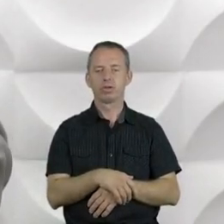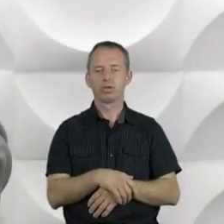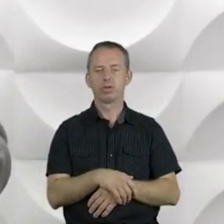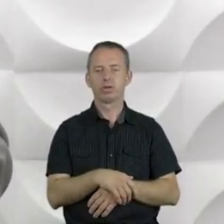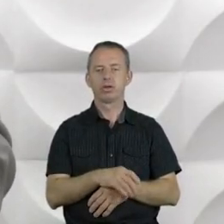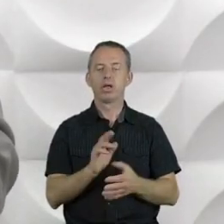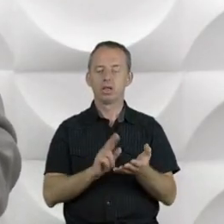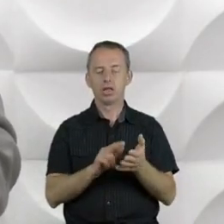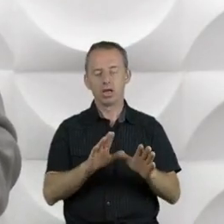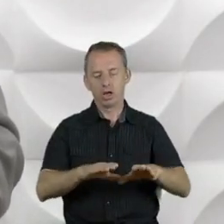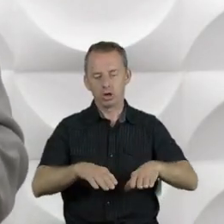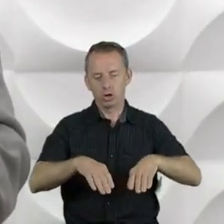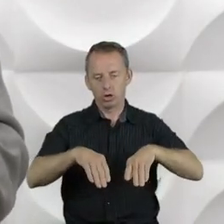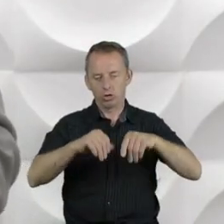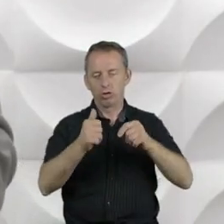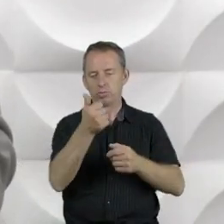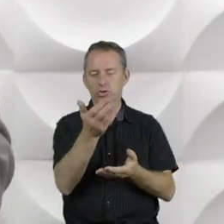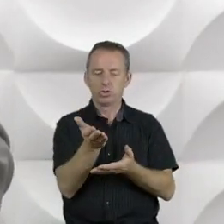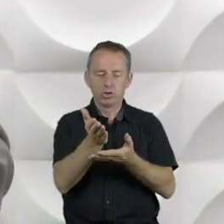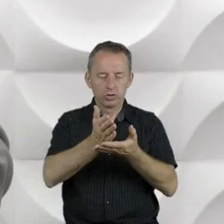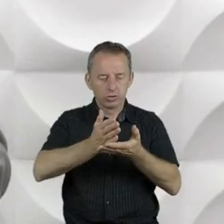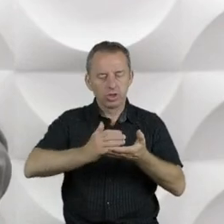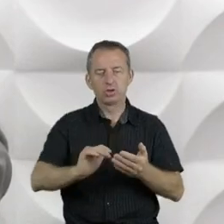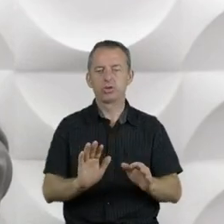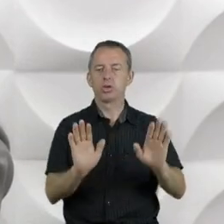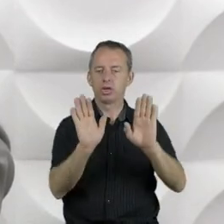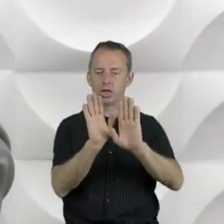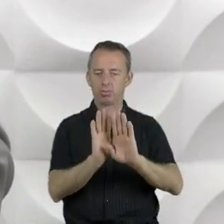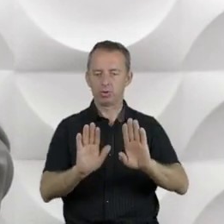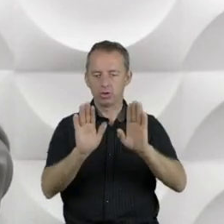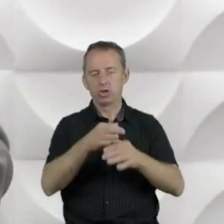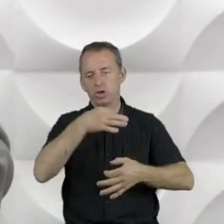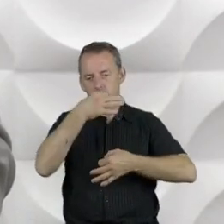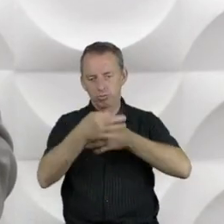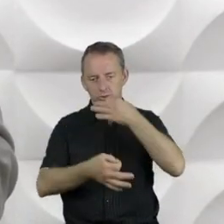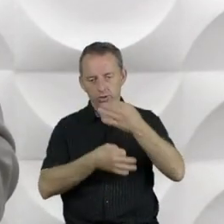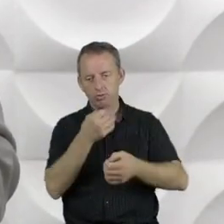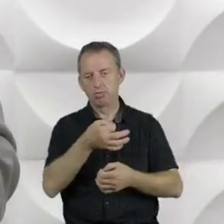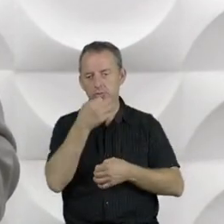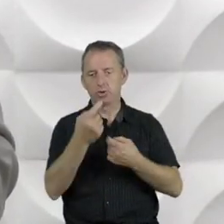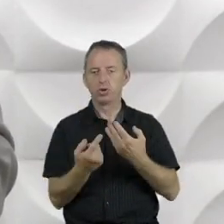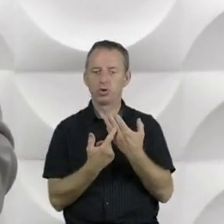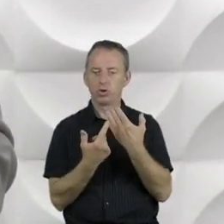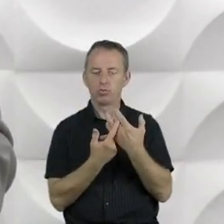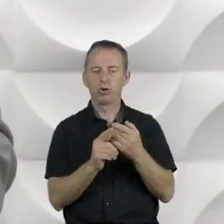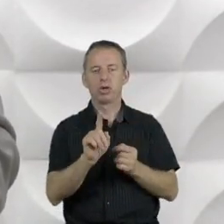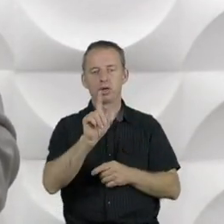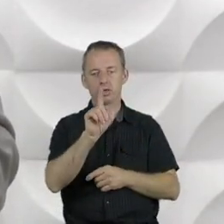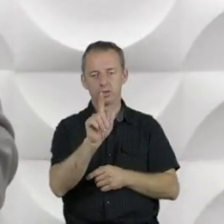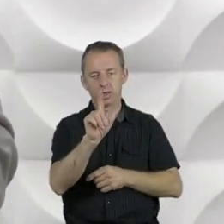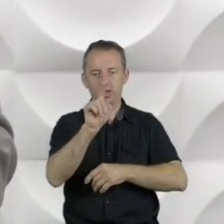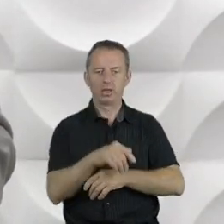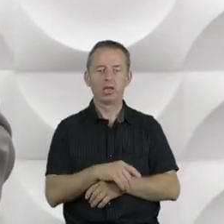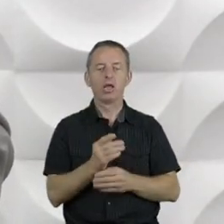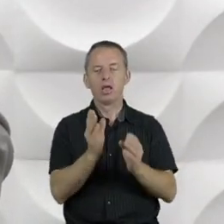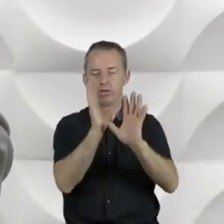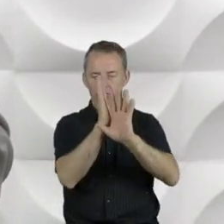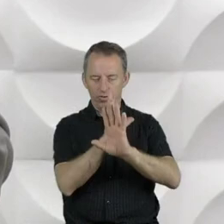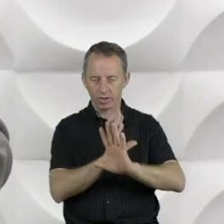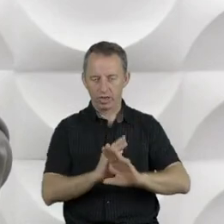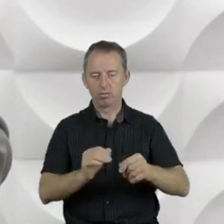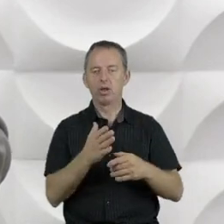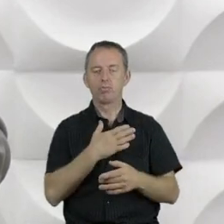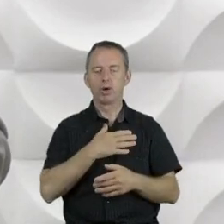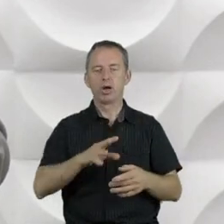Na rozpoczęcie pierwszej części zaśpiewamy pieśń numer 1 Wielbi